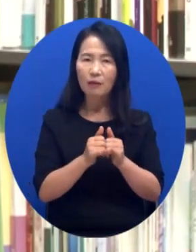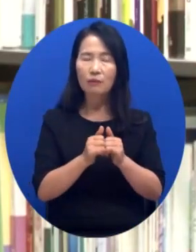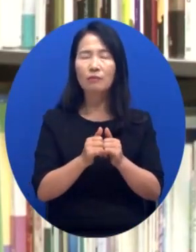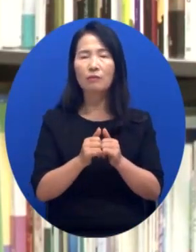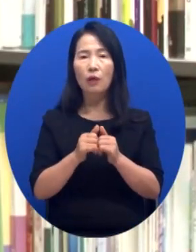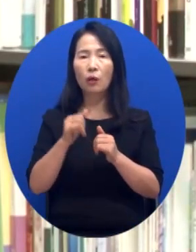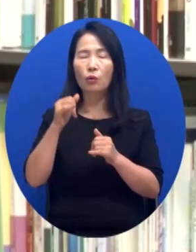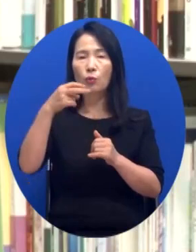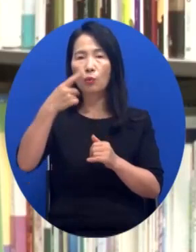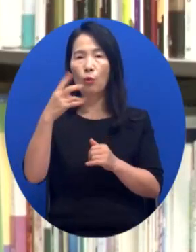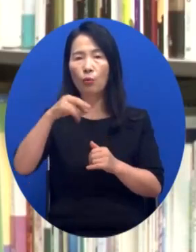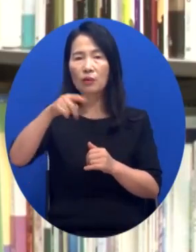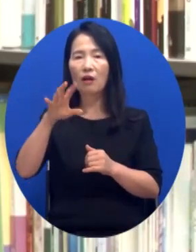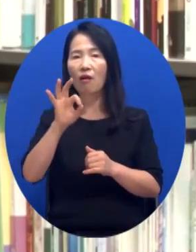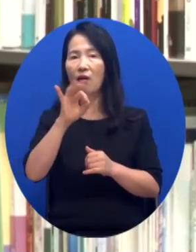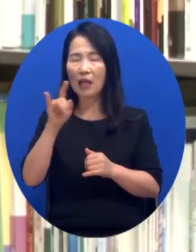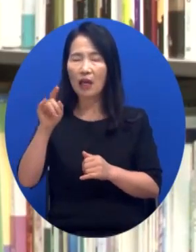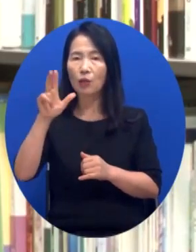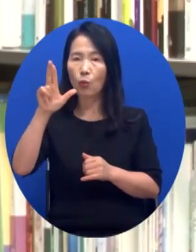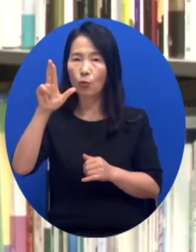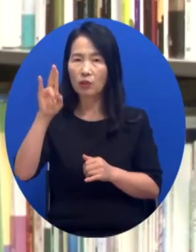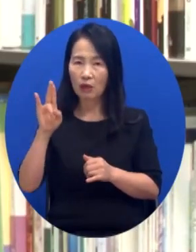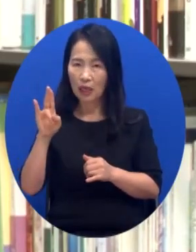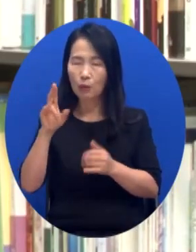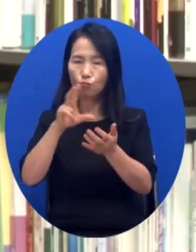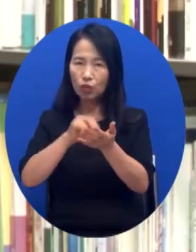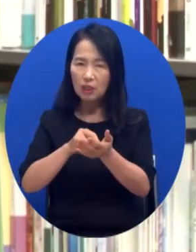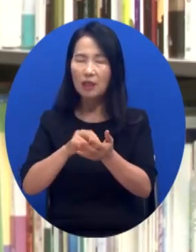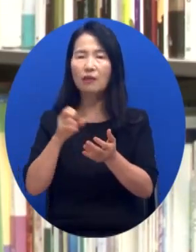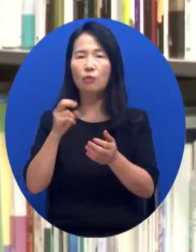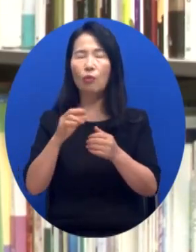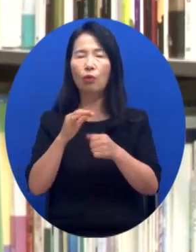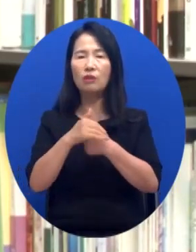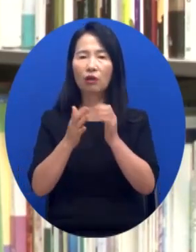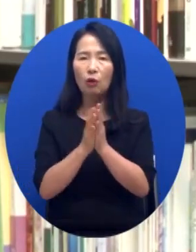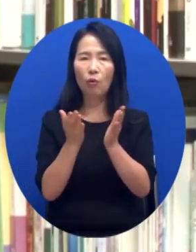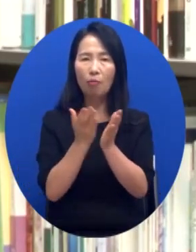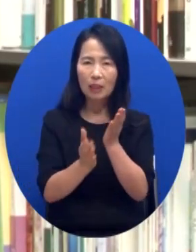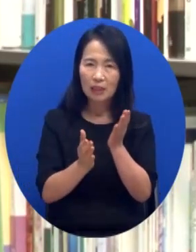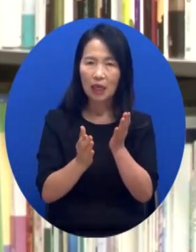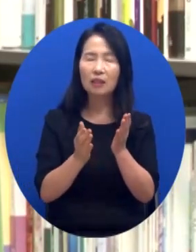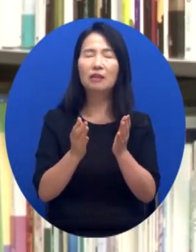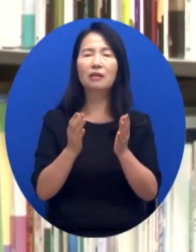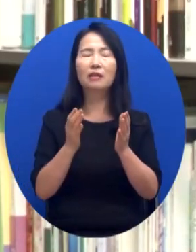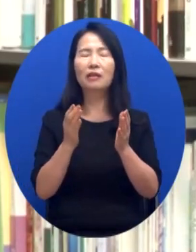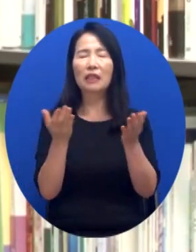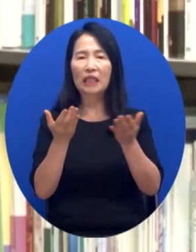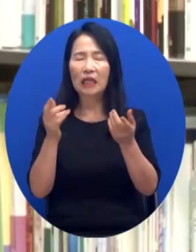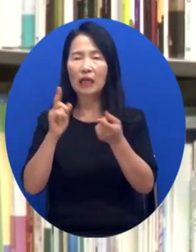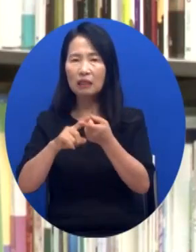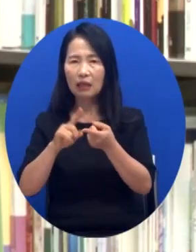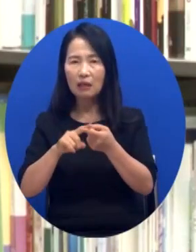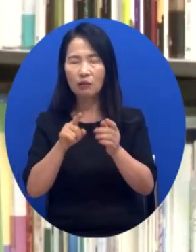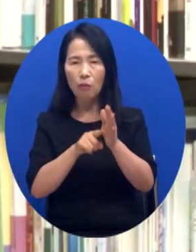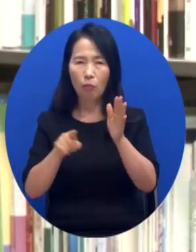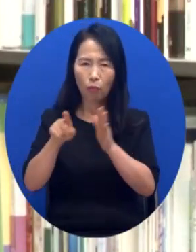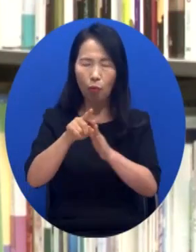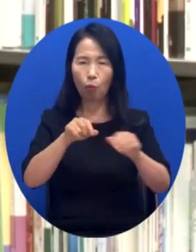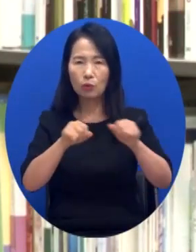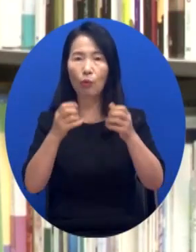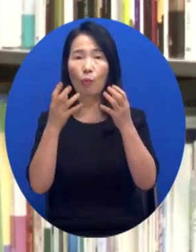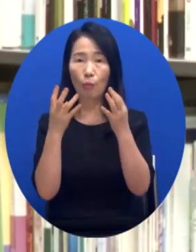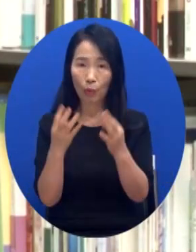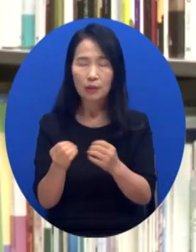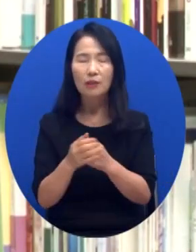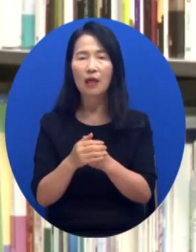문제나 뭐 이런 여러 반성경적인 어떤 사회적인 분위기에 맞서서 많은 활동을 해오셨습니다. 앞으로 이러한 활동을 더